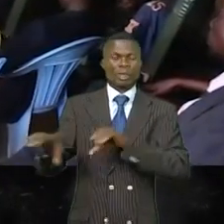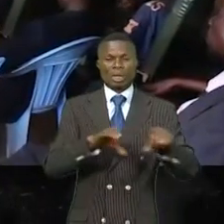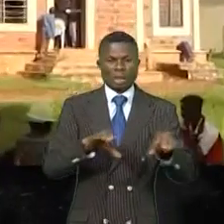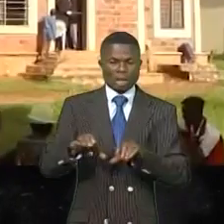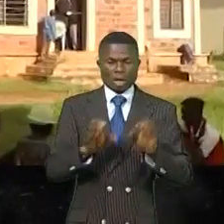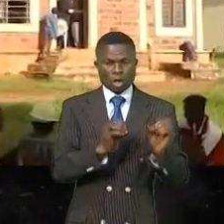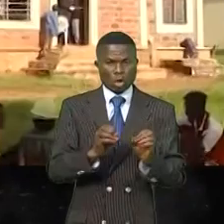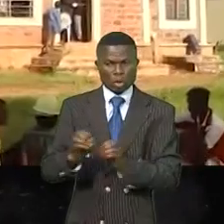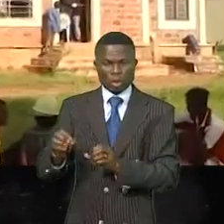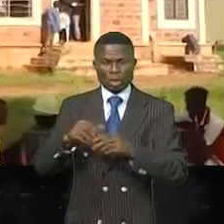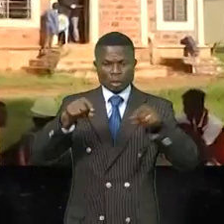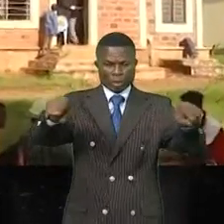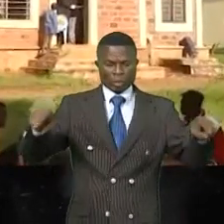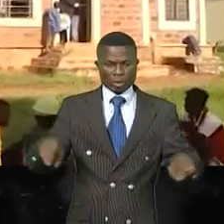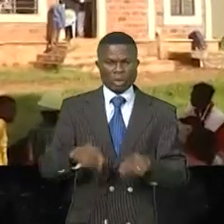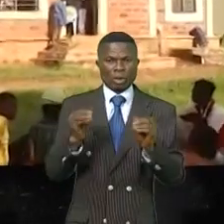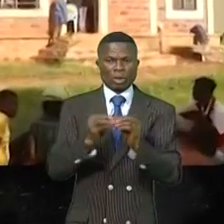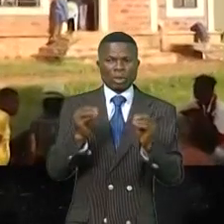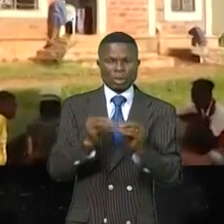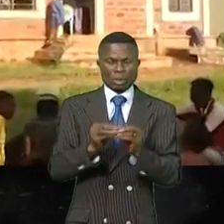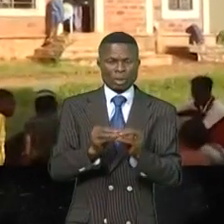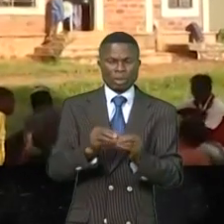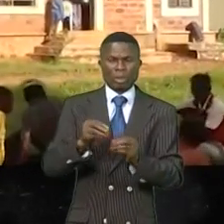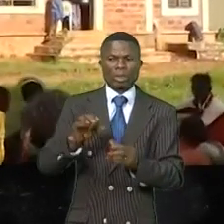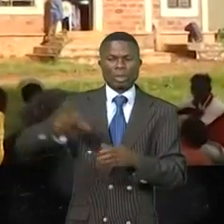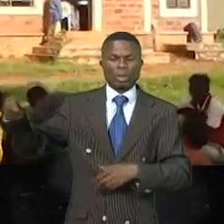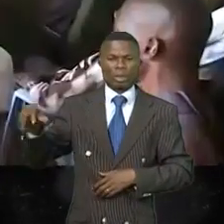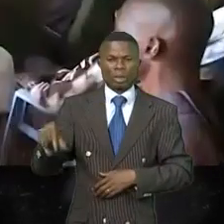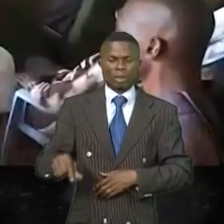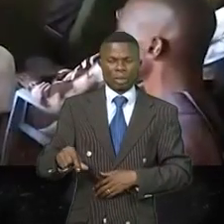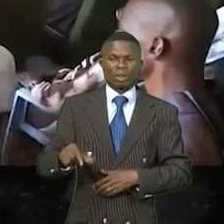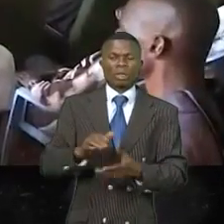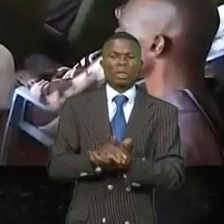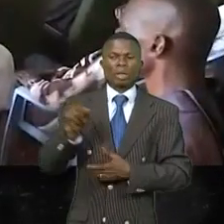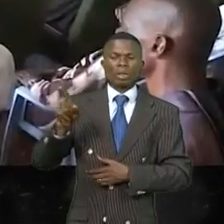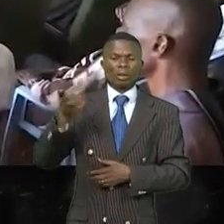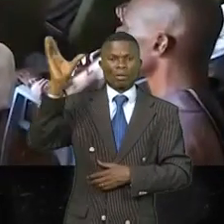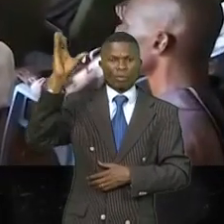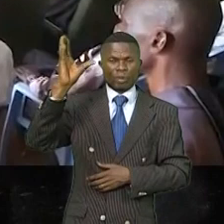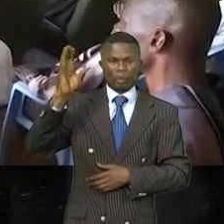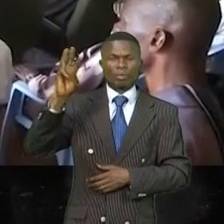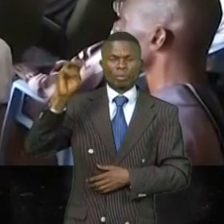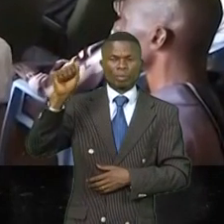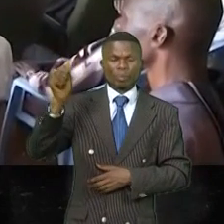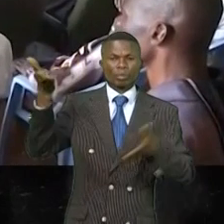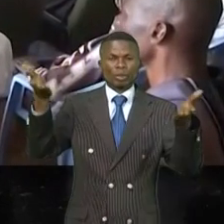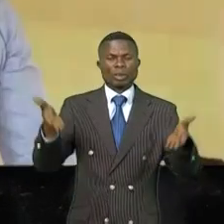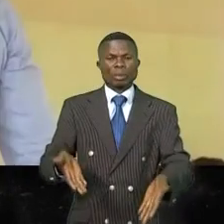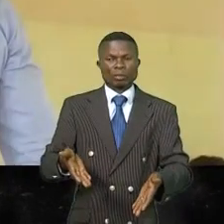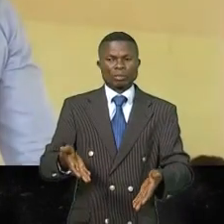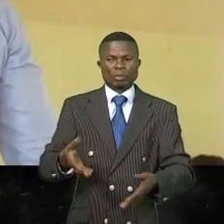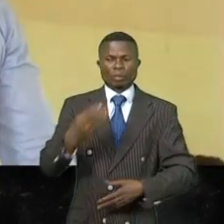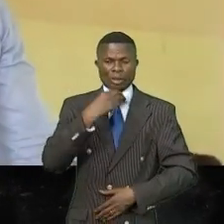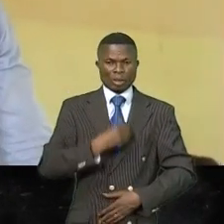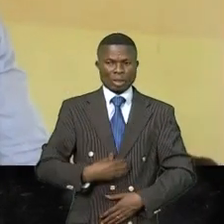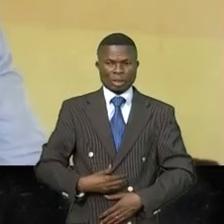eu lieu dans la salle des réunions Ilunga Bampingaja, chefferie de Bakwa Mulumba, village de Bakwa Mulumba, en présence de maître